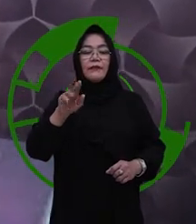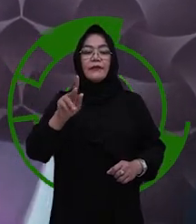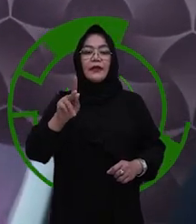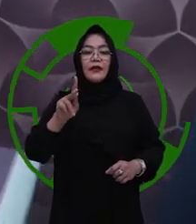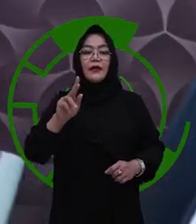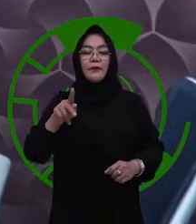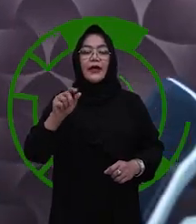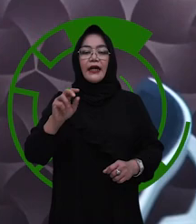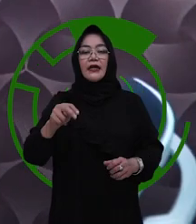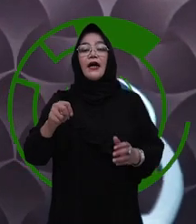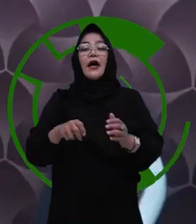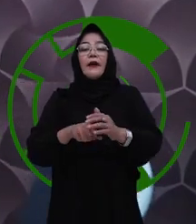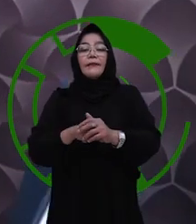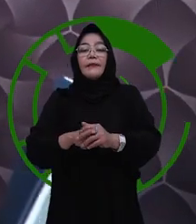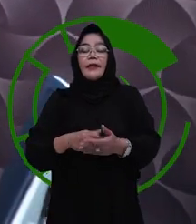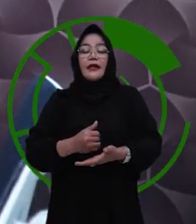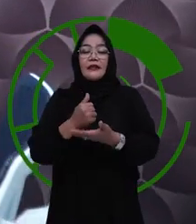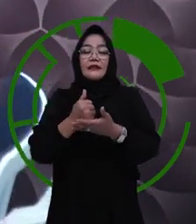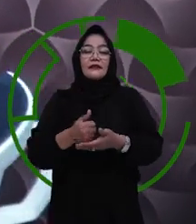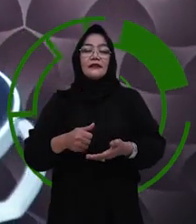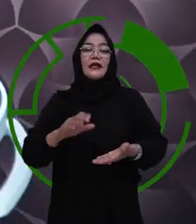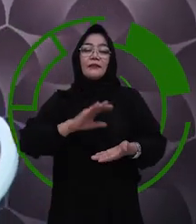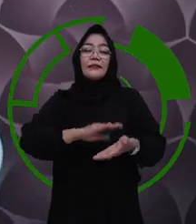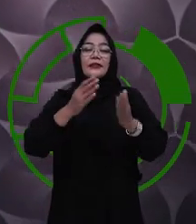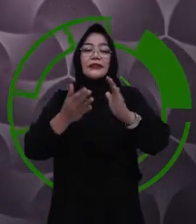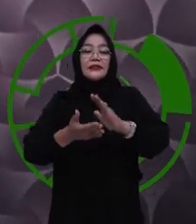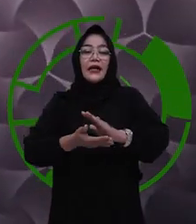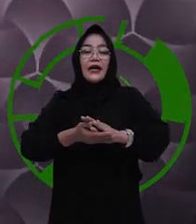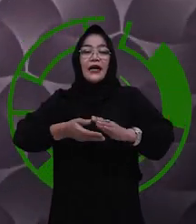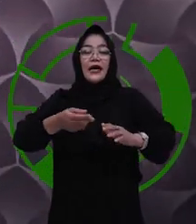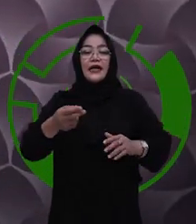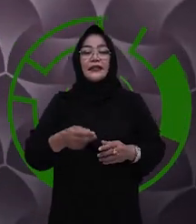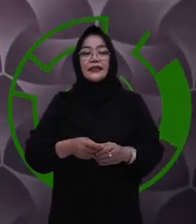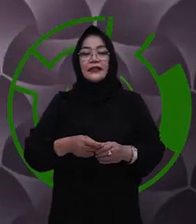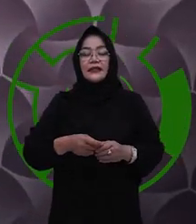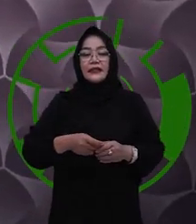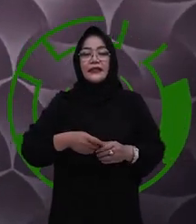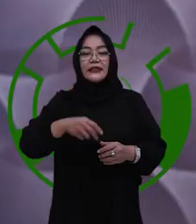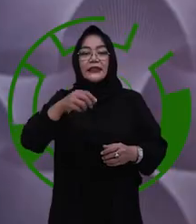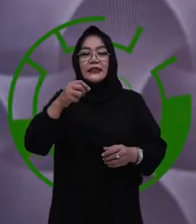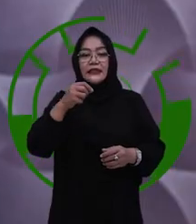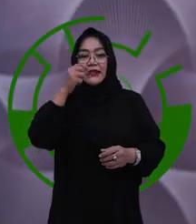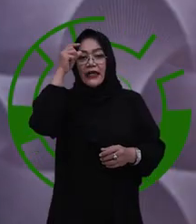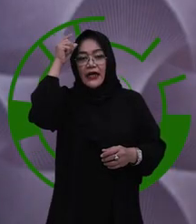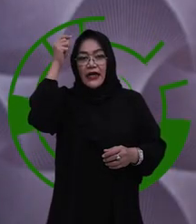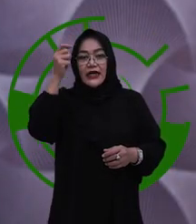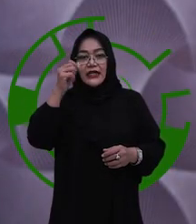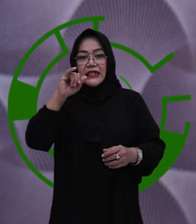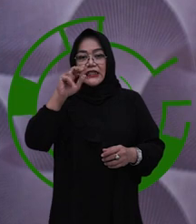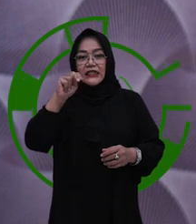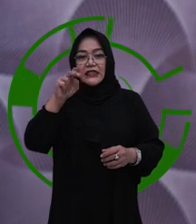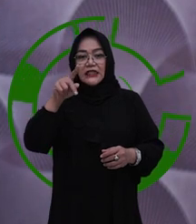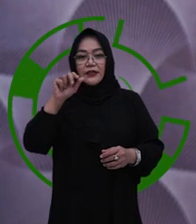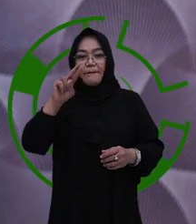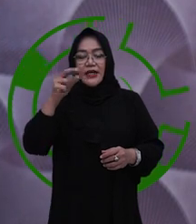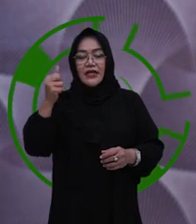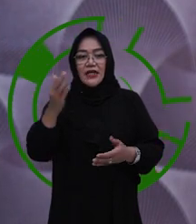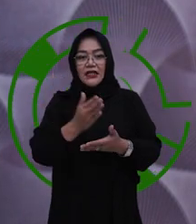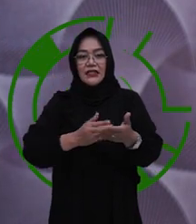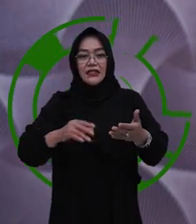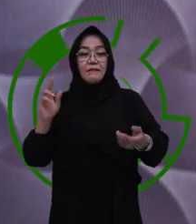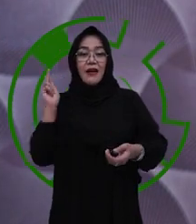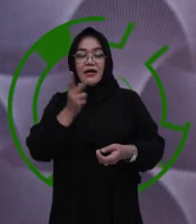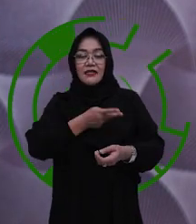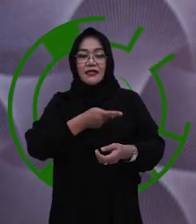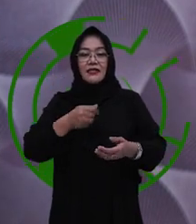wilayah birokrasi bersih dan melayani, dan menjadi inspirasi bagi kami dan para